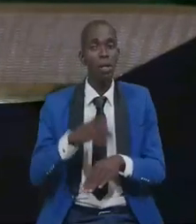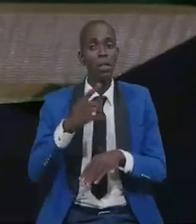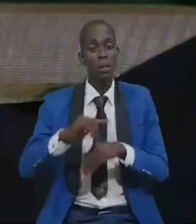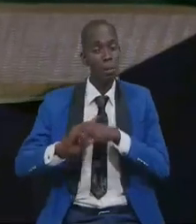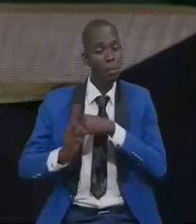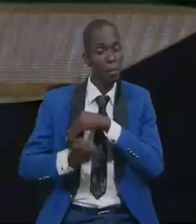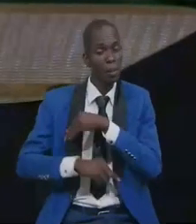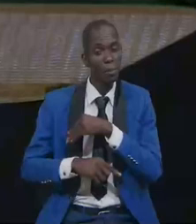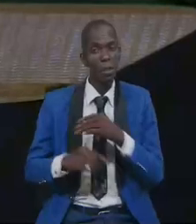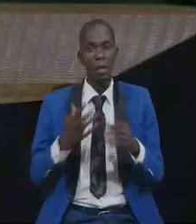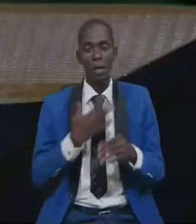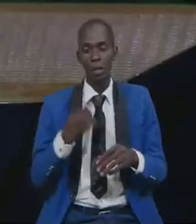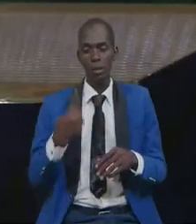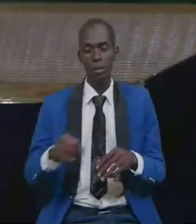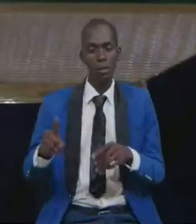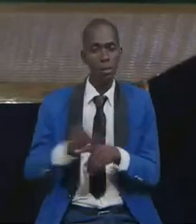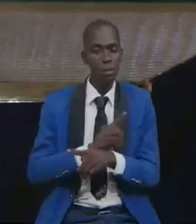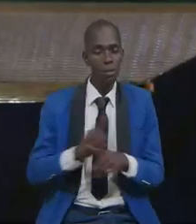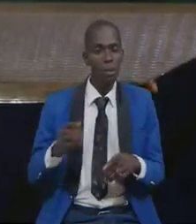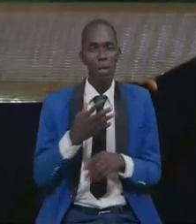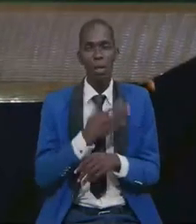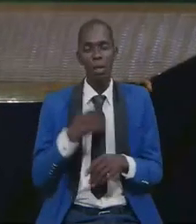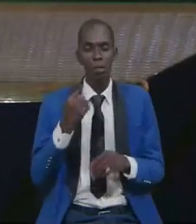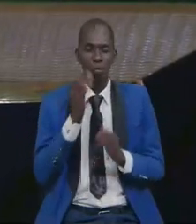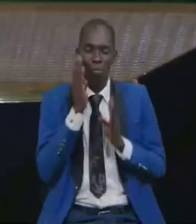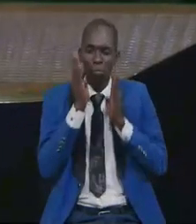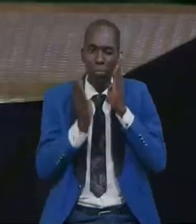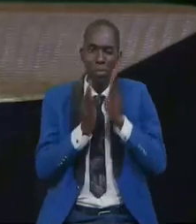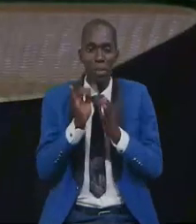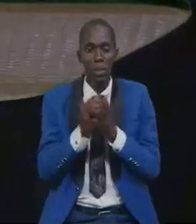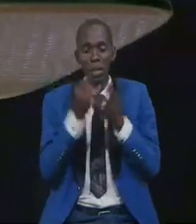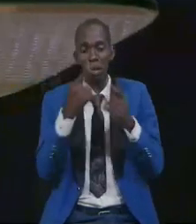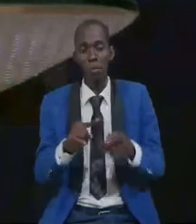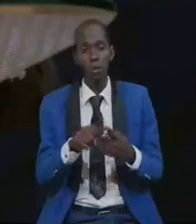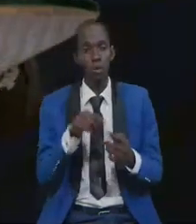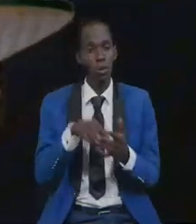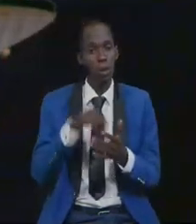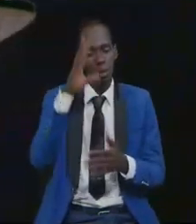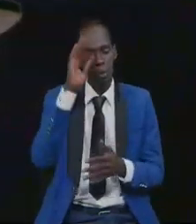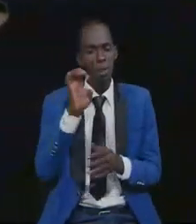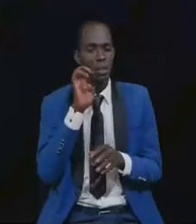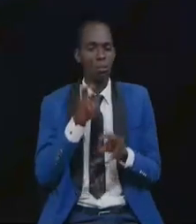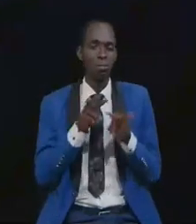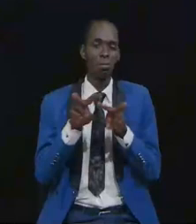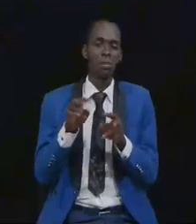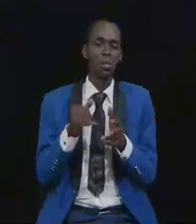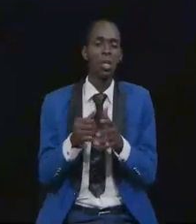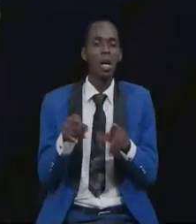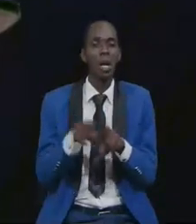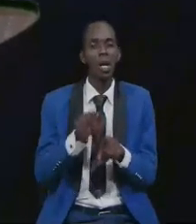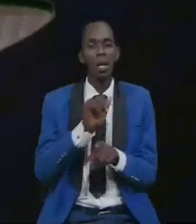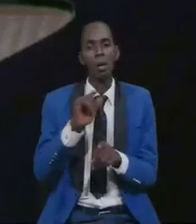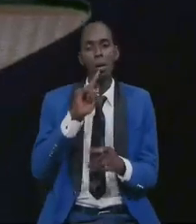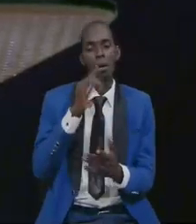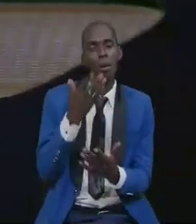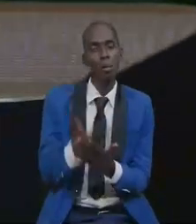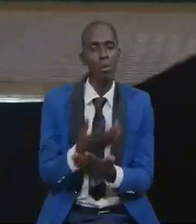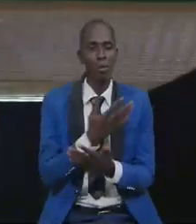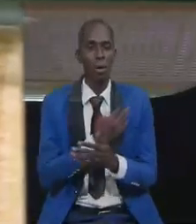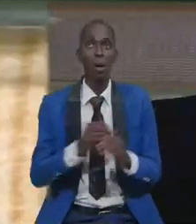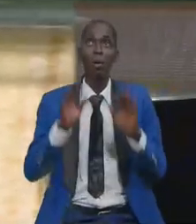Le châtiment, la discipline, l'humiliation qui lui est arrivée, il a considéré cela comme un signe et